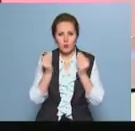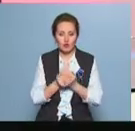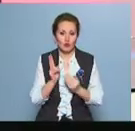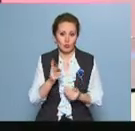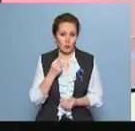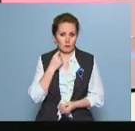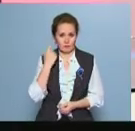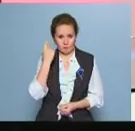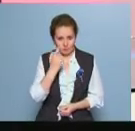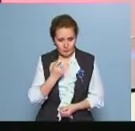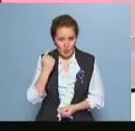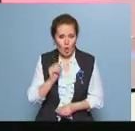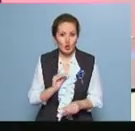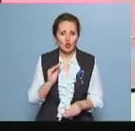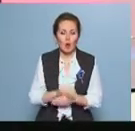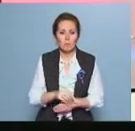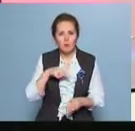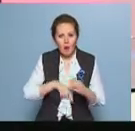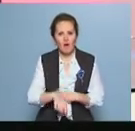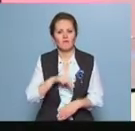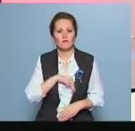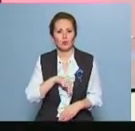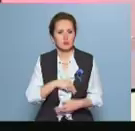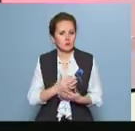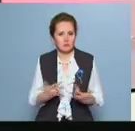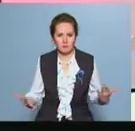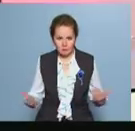О дополнительных функциях Александр Демидов расскажет.